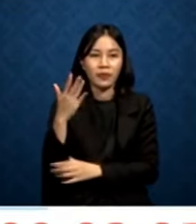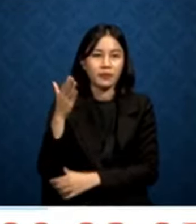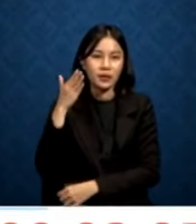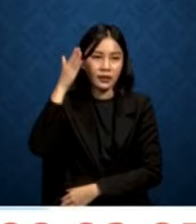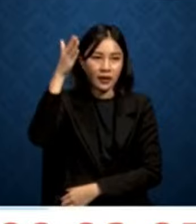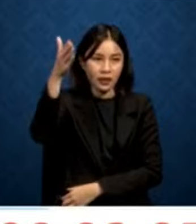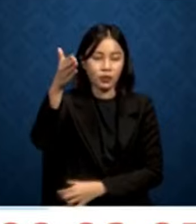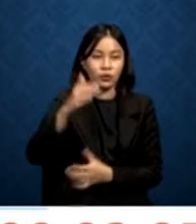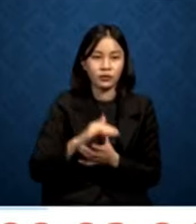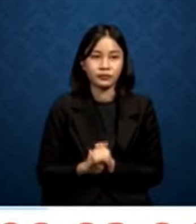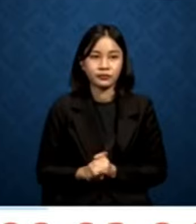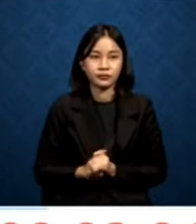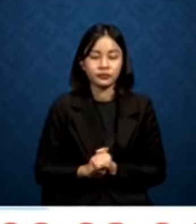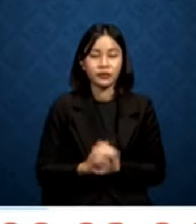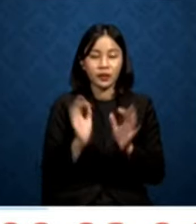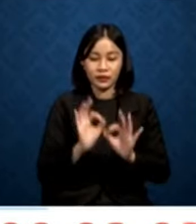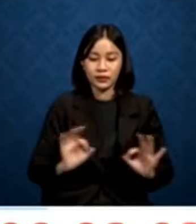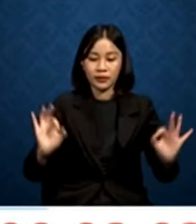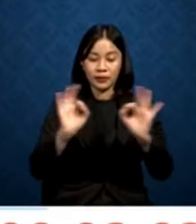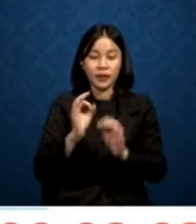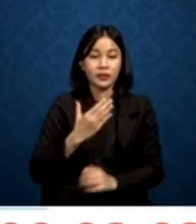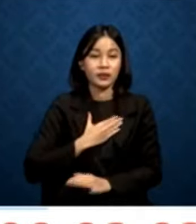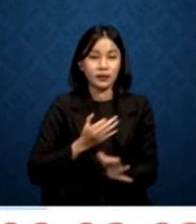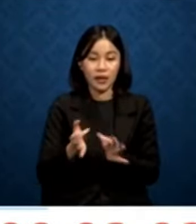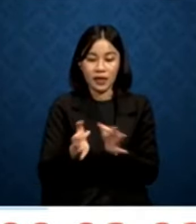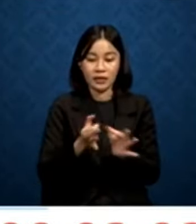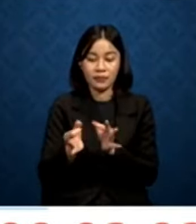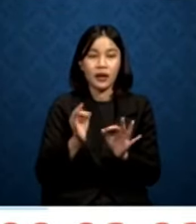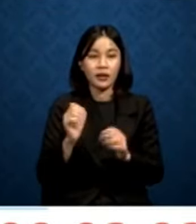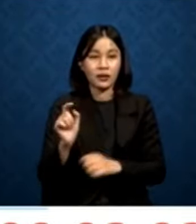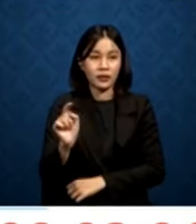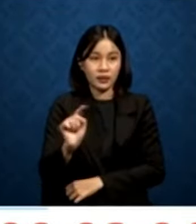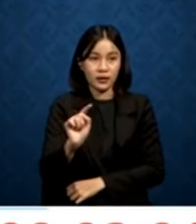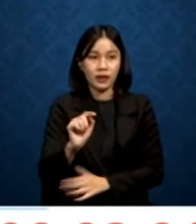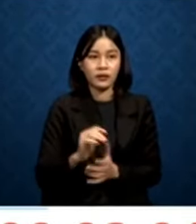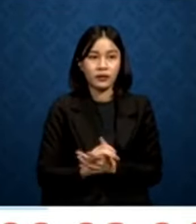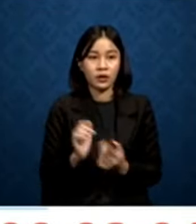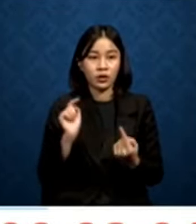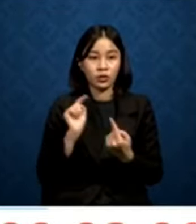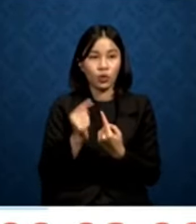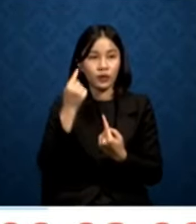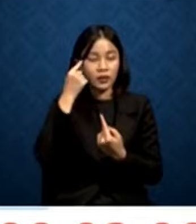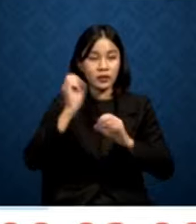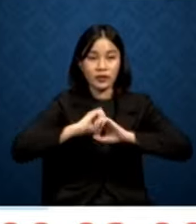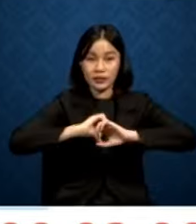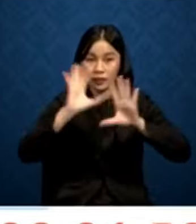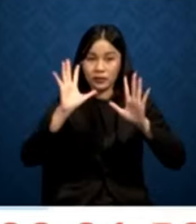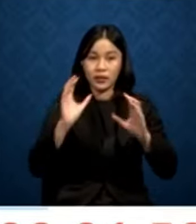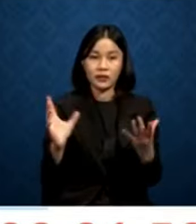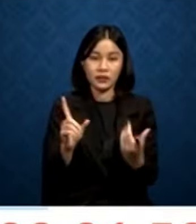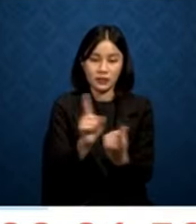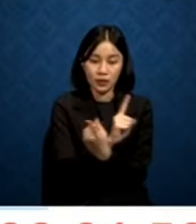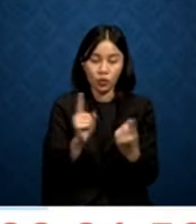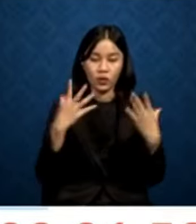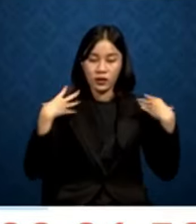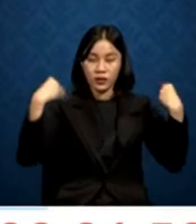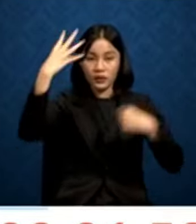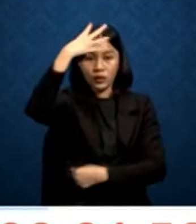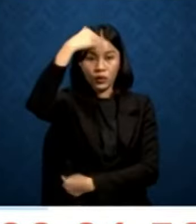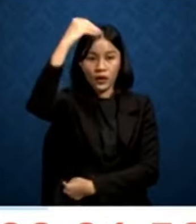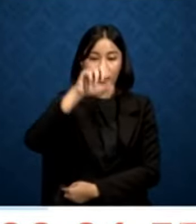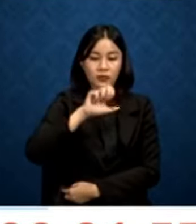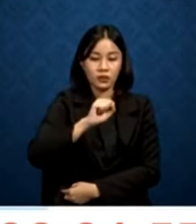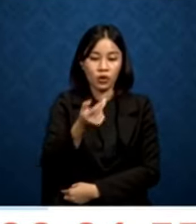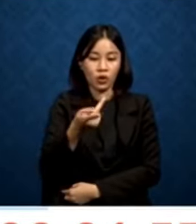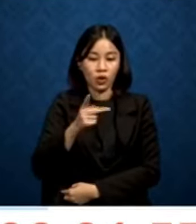อนาคตนะครับเพราฉะนั้น ฉันต้เรีนว่าในประเด็ของในเรื่องการให้ความกระจางกัสังคมในเรเทวราสกอบอร์